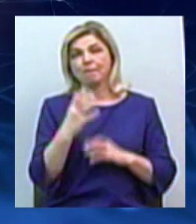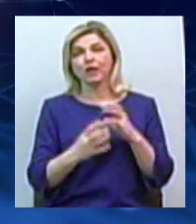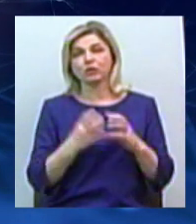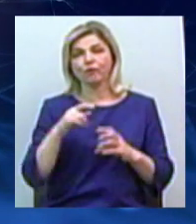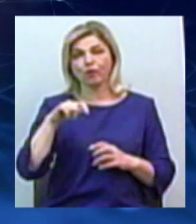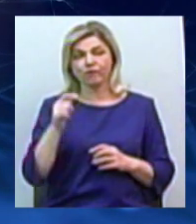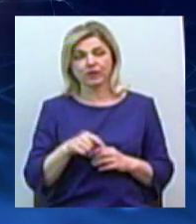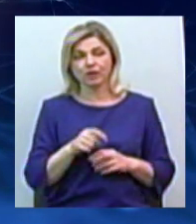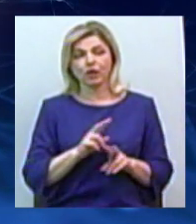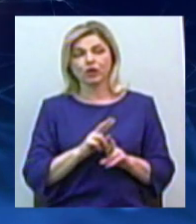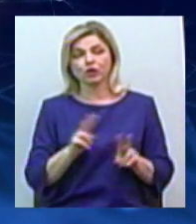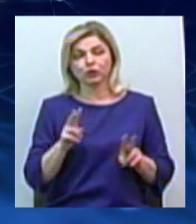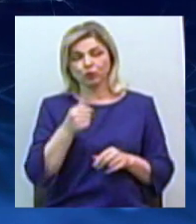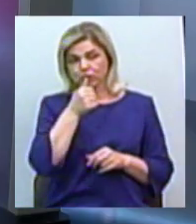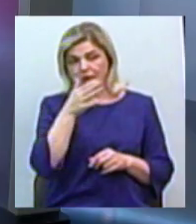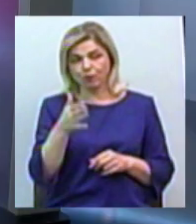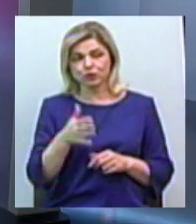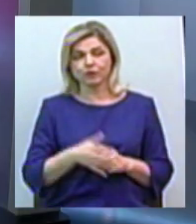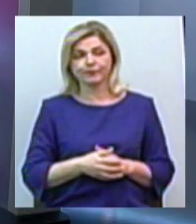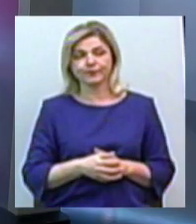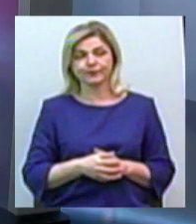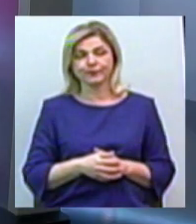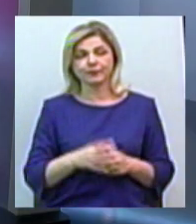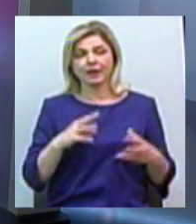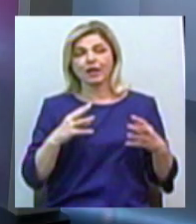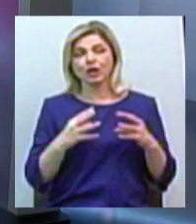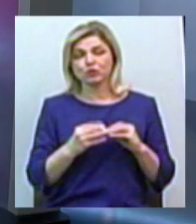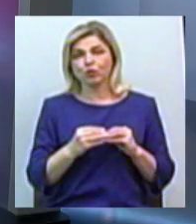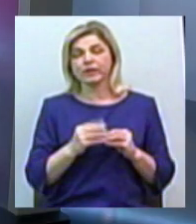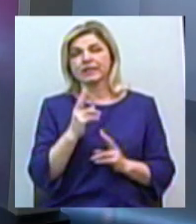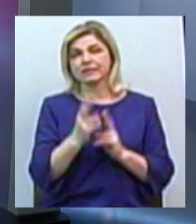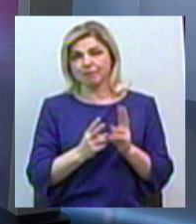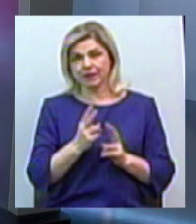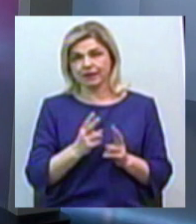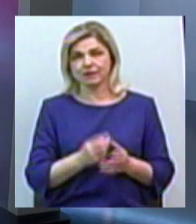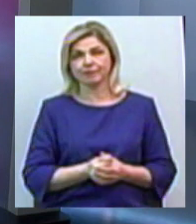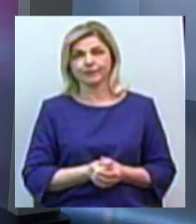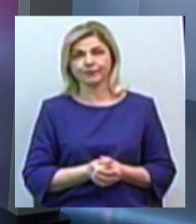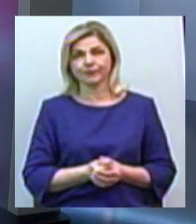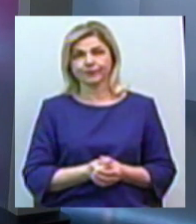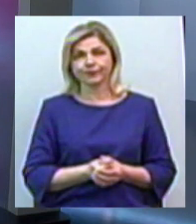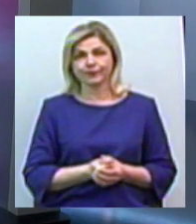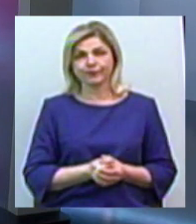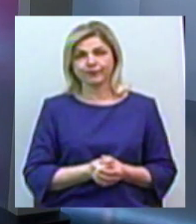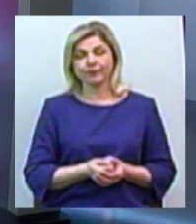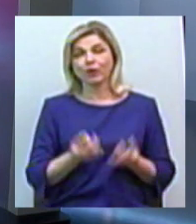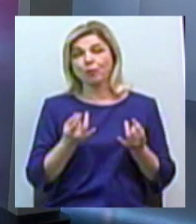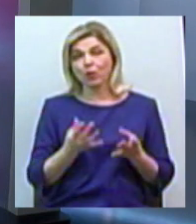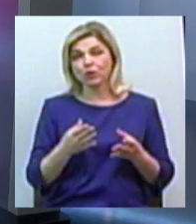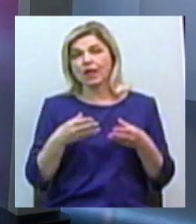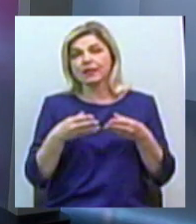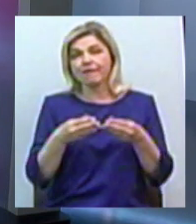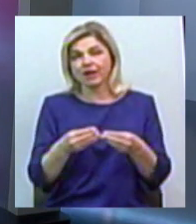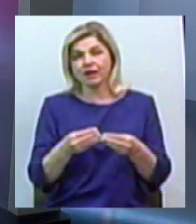ніхто не зможе, так би мовити, результати домовленості змінити. Да, да. І, відповідно, просто під тиском